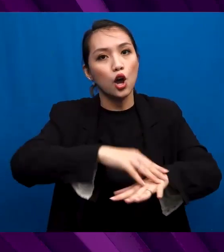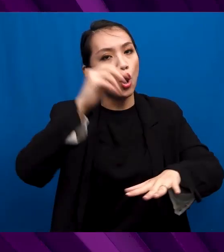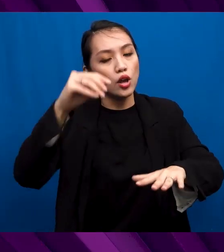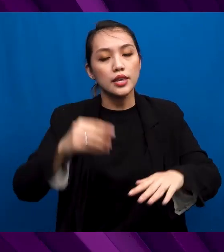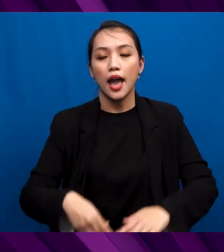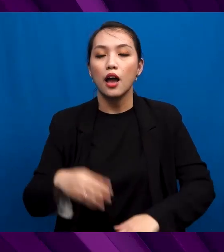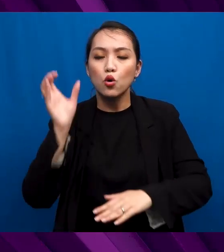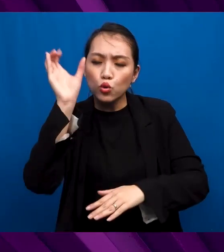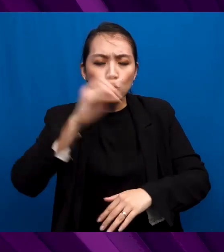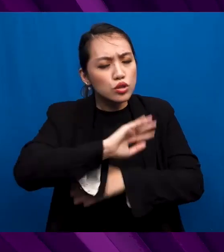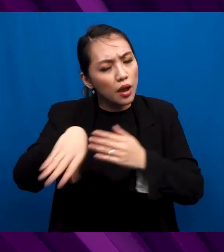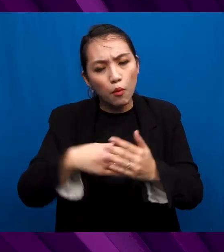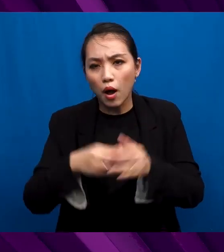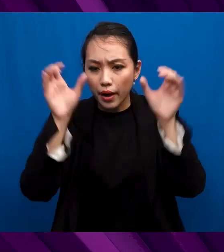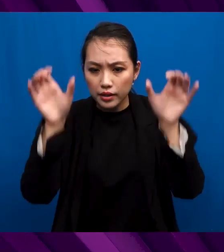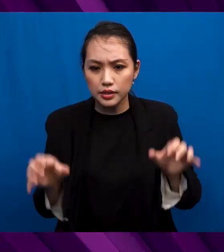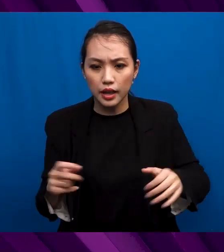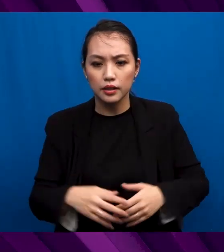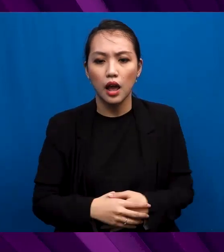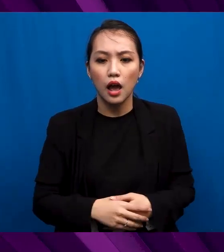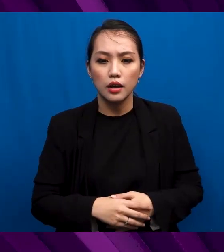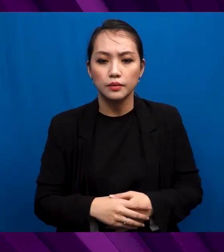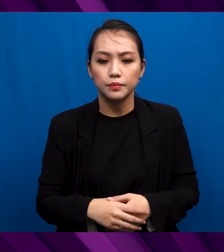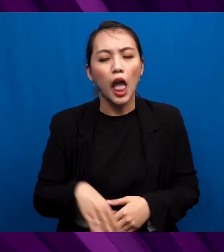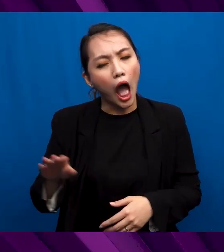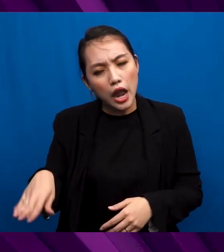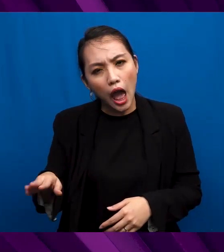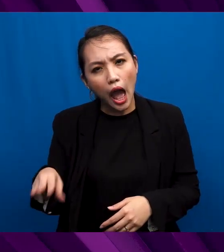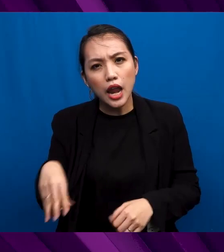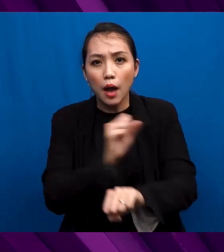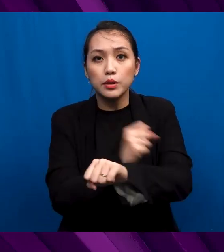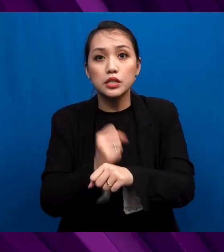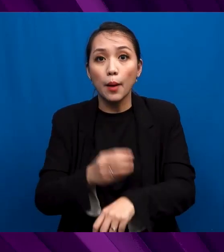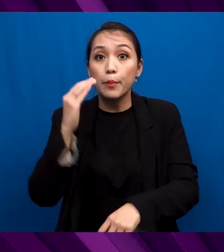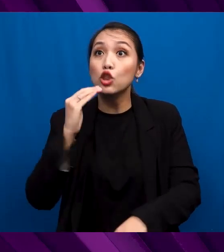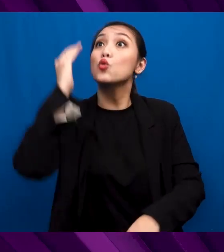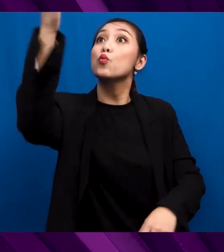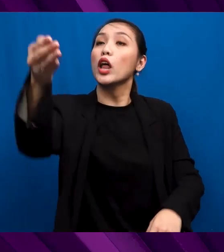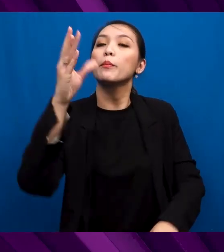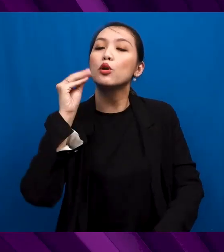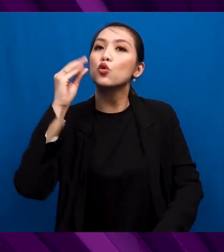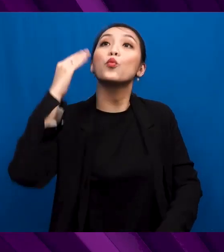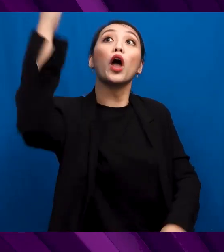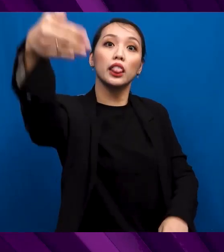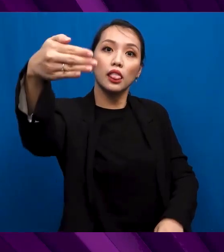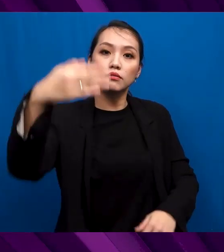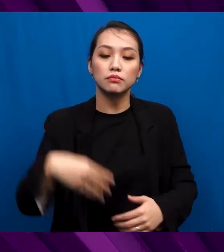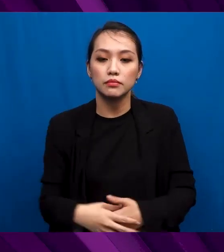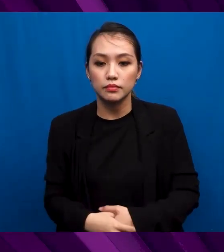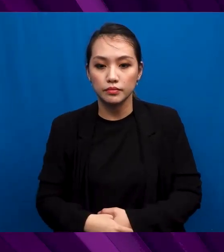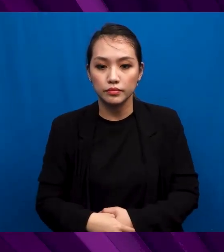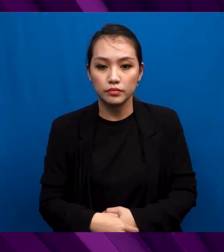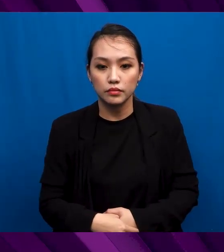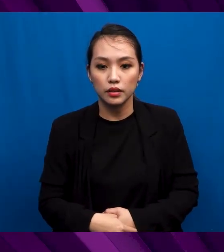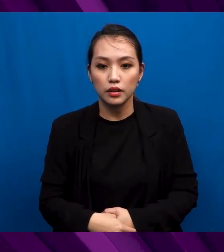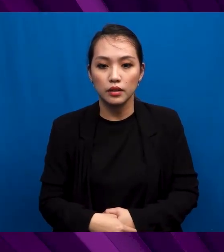laki-laki, pria wanita, anak akan bernubuat, ya kan? Ke atas semua manusia. Orang tua mendapat